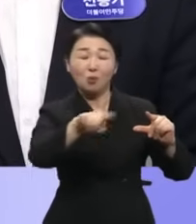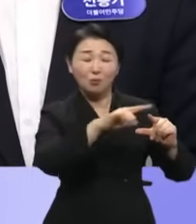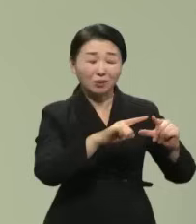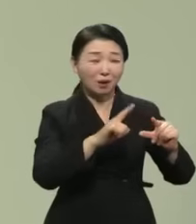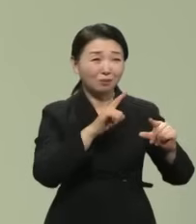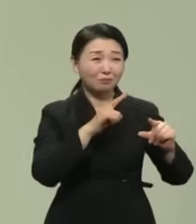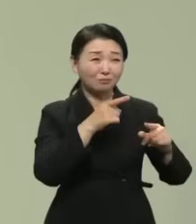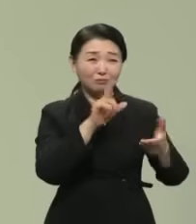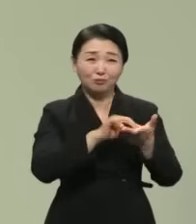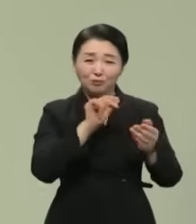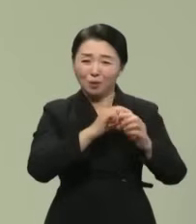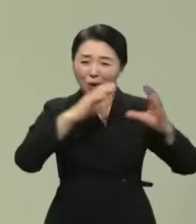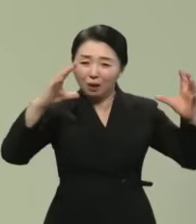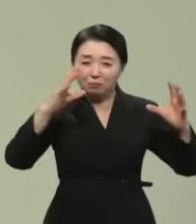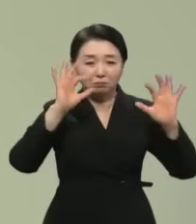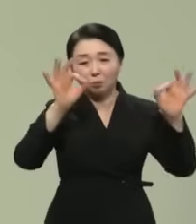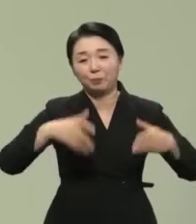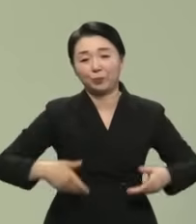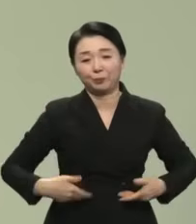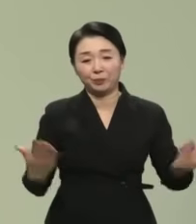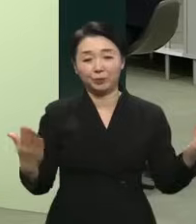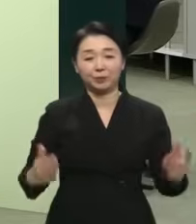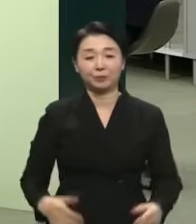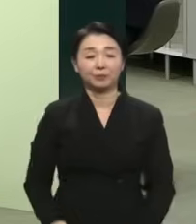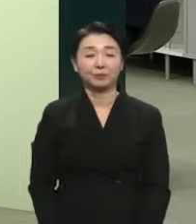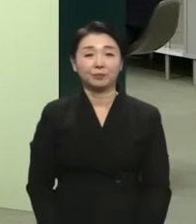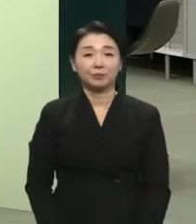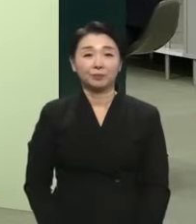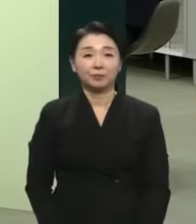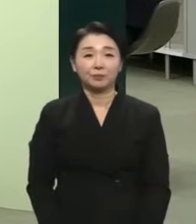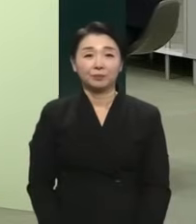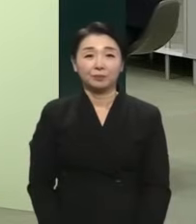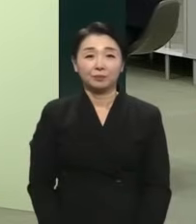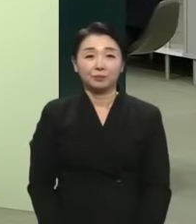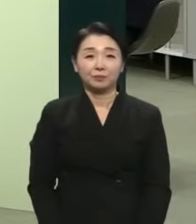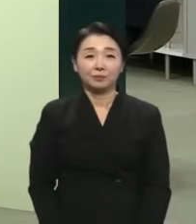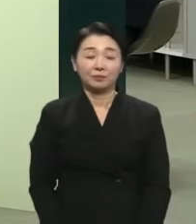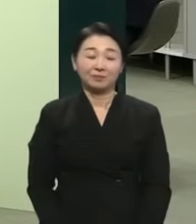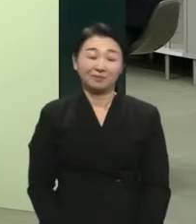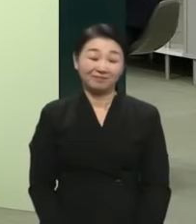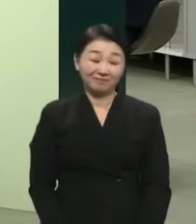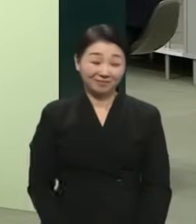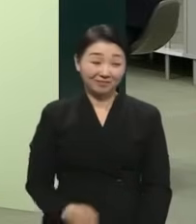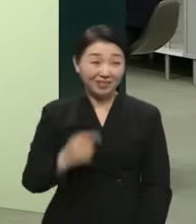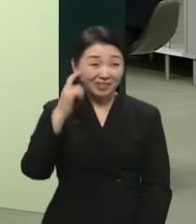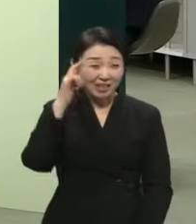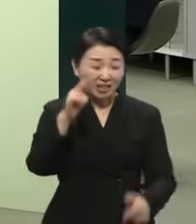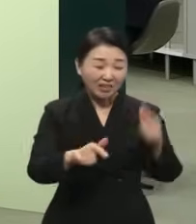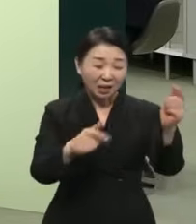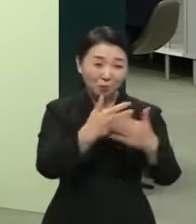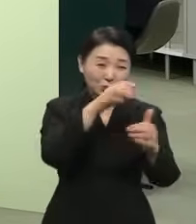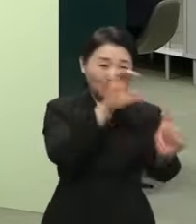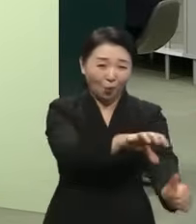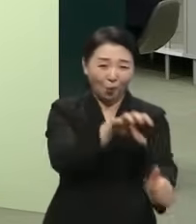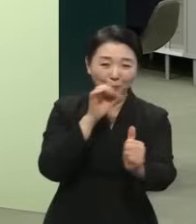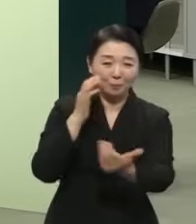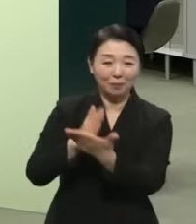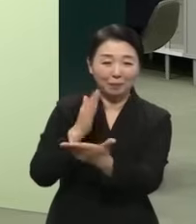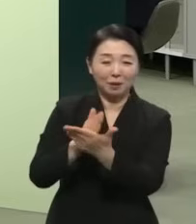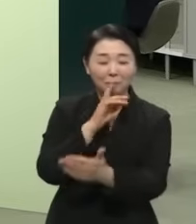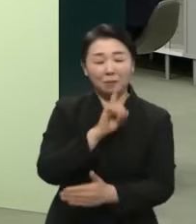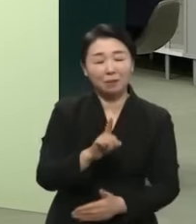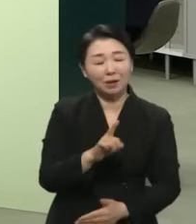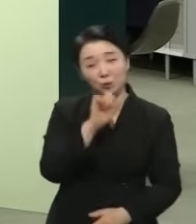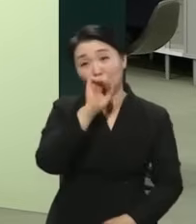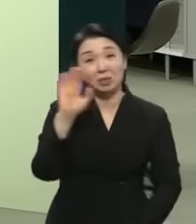필요까지는 없다라는 말씀도 드리고 싶습니다 오히려 뭐 이런 다양한 의견까지 다통 하는 건 좀 건강하지 못하다 이런 다양한